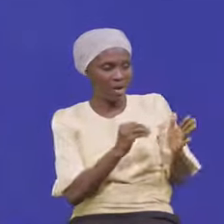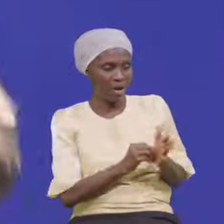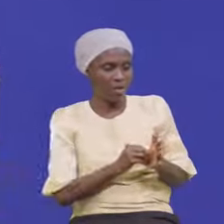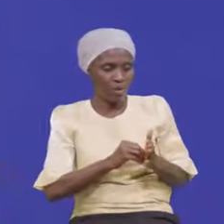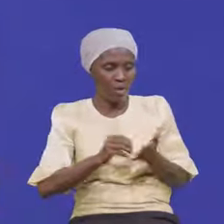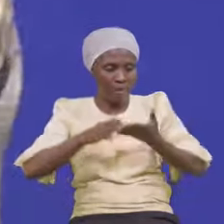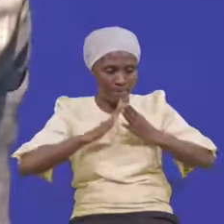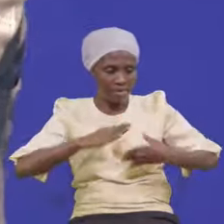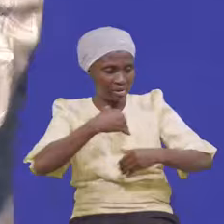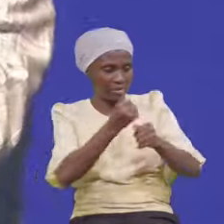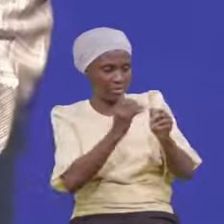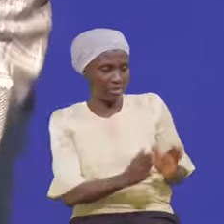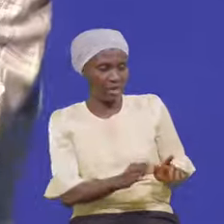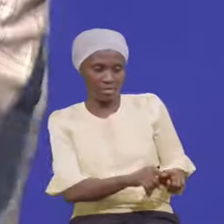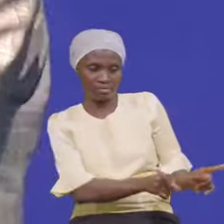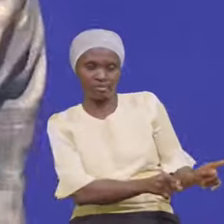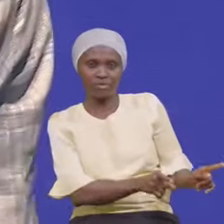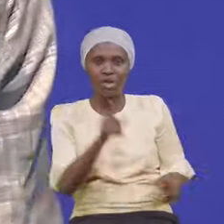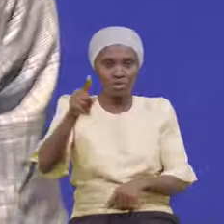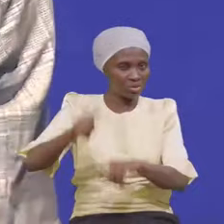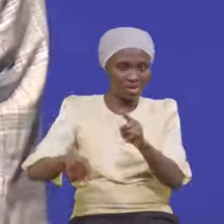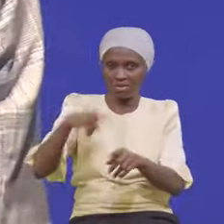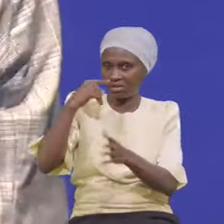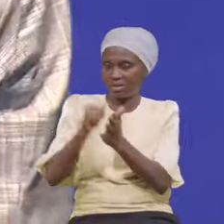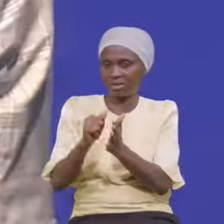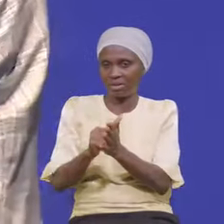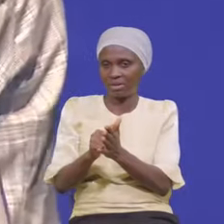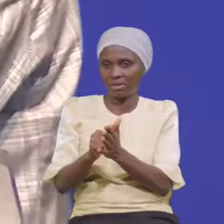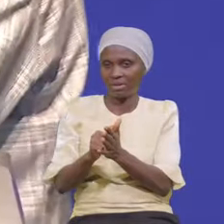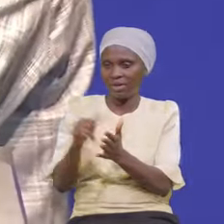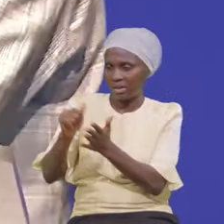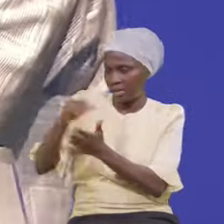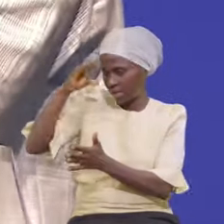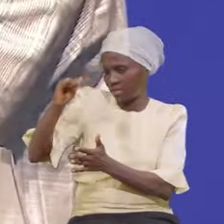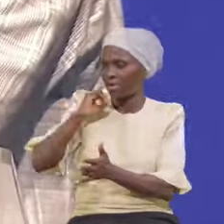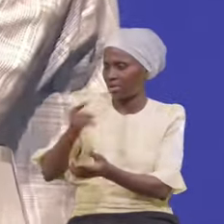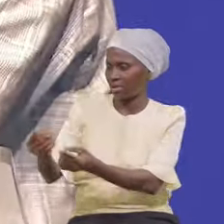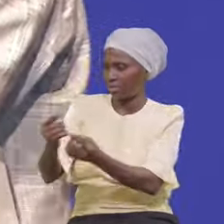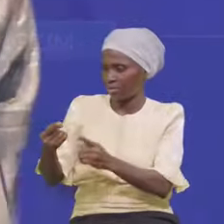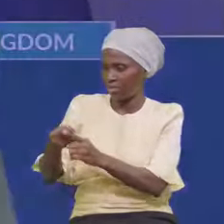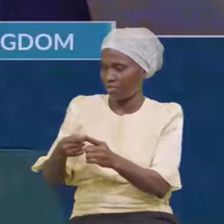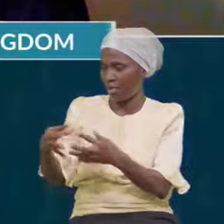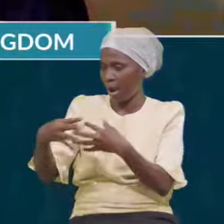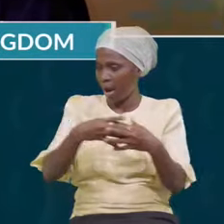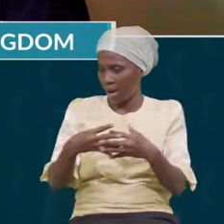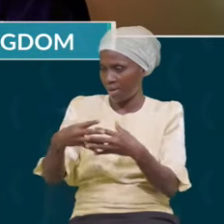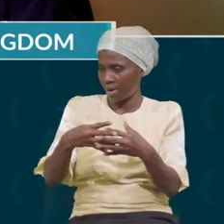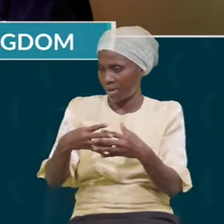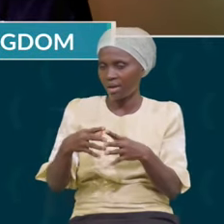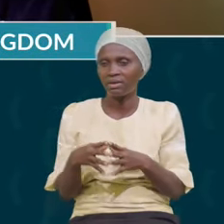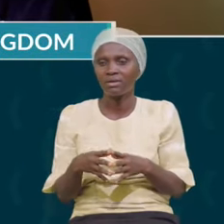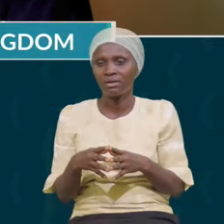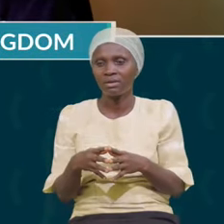Africa వాళ్ళకు వాళ్ళ మధ్యవర్తి ఉంటారు. You cannot say. అలా చెప్పలేరు. That man is coming from America. ఆ వ్యక్తి అమెరికా నుంచి